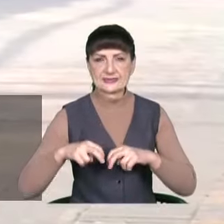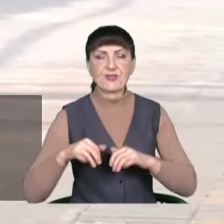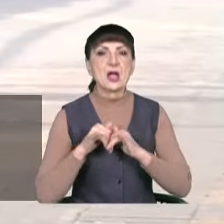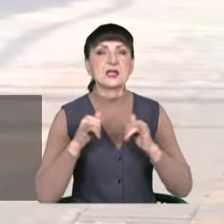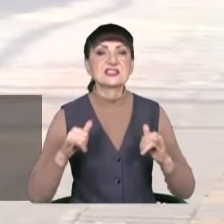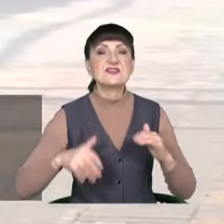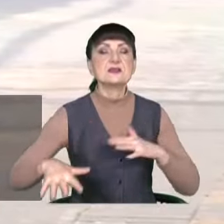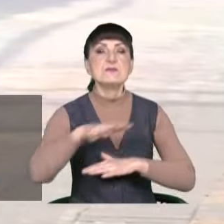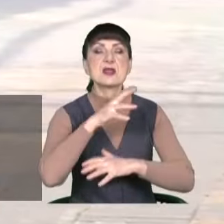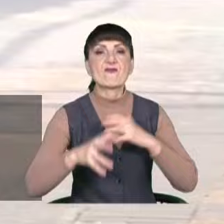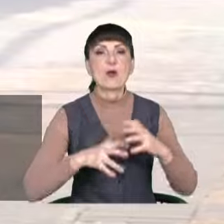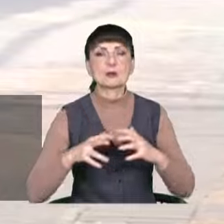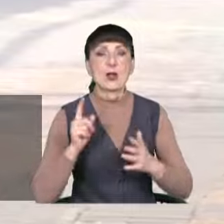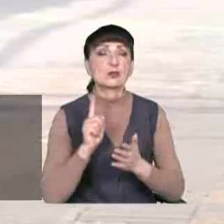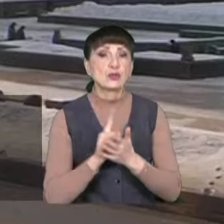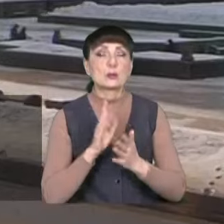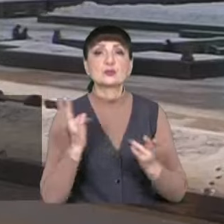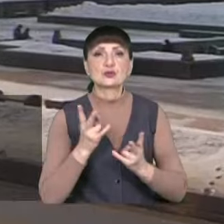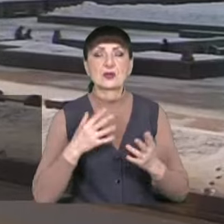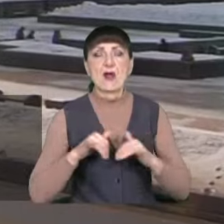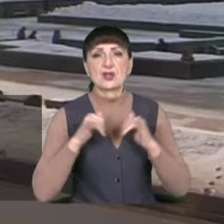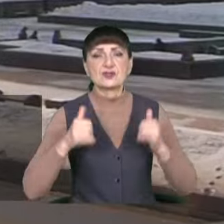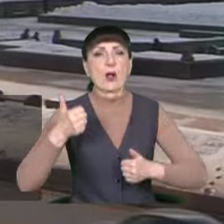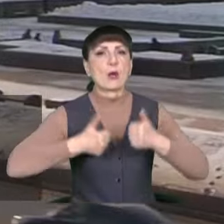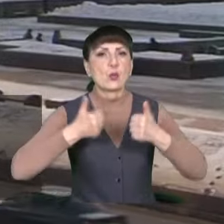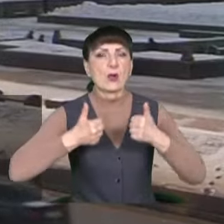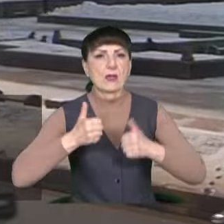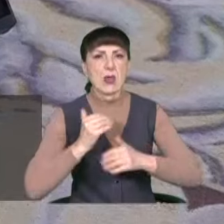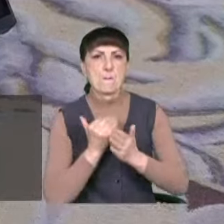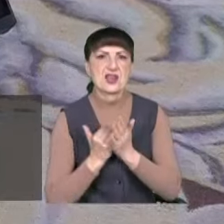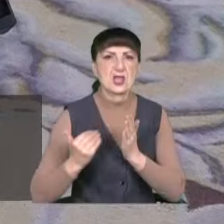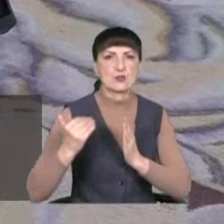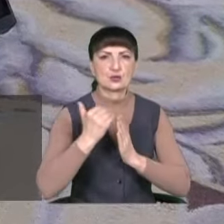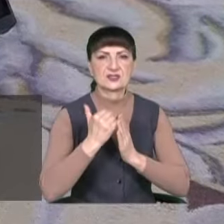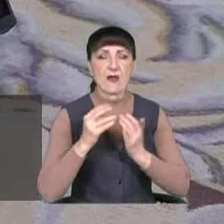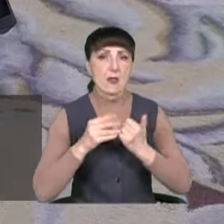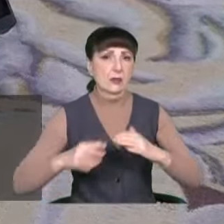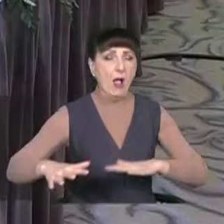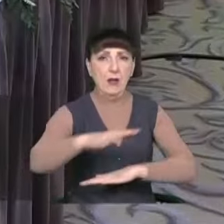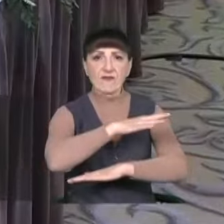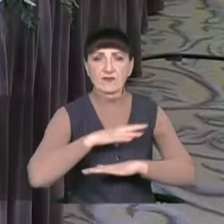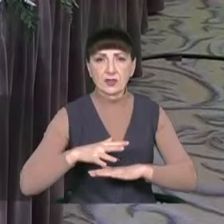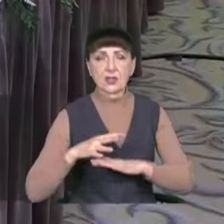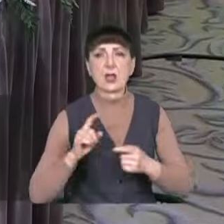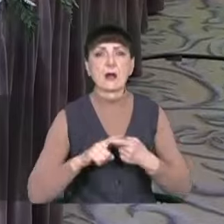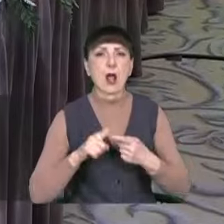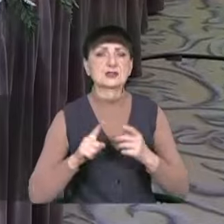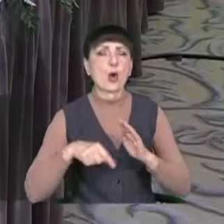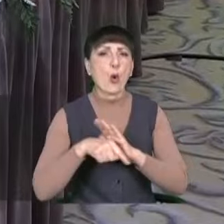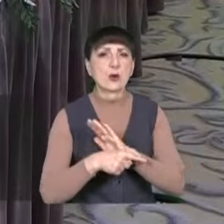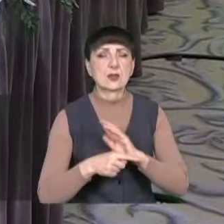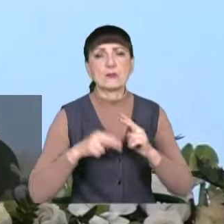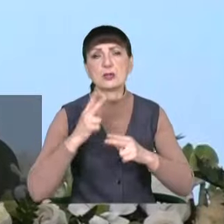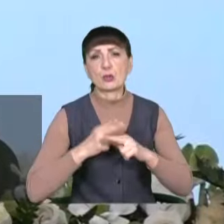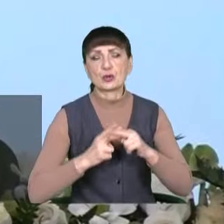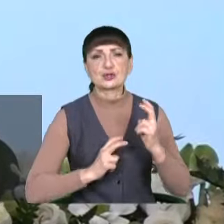развития на мировом рынке нам нужно не только наращивать свои конкурентные преимущества, как географическое расположение, аграрный сектор, горно-металлургический